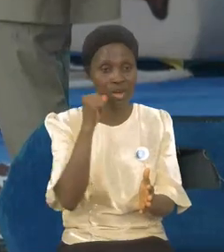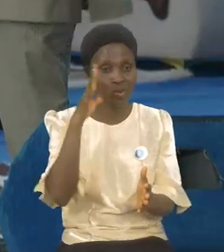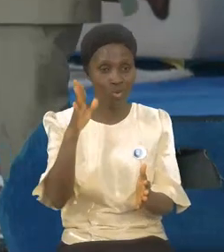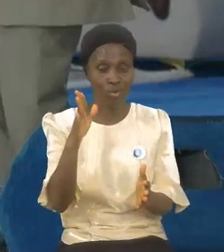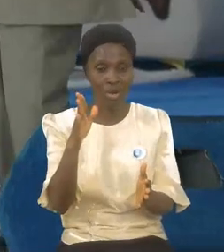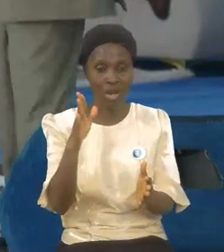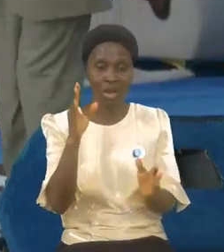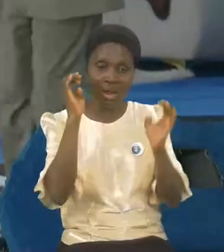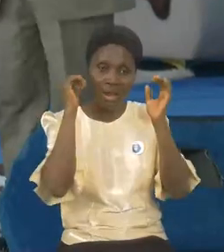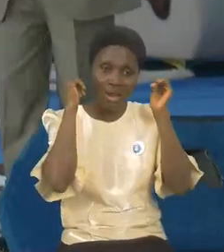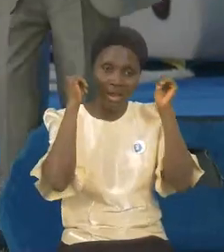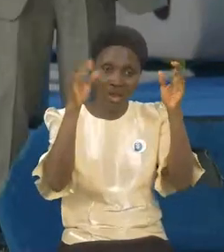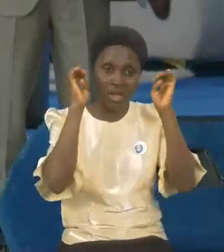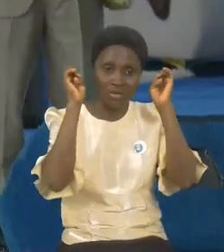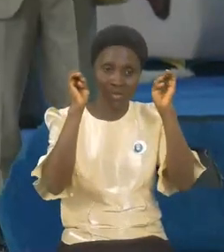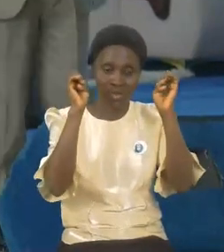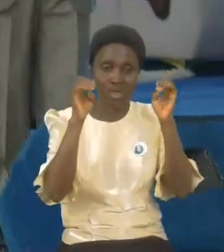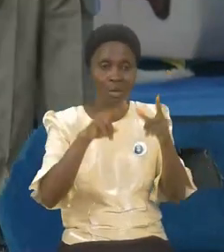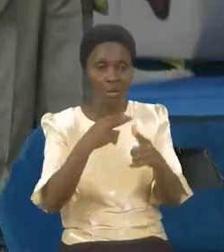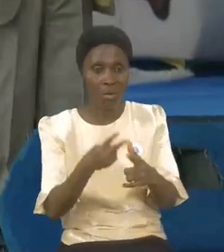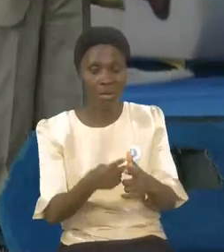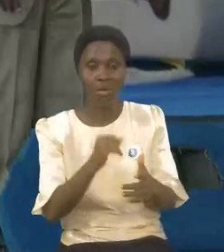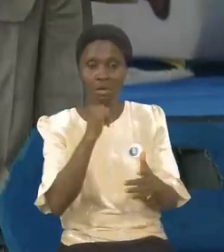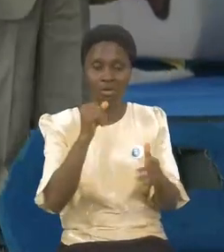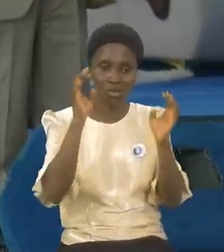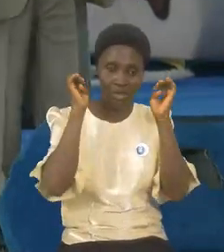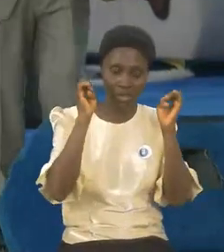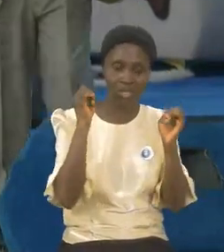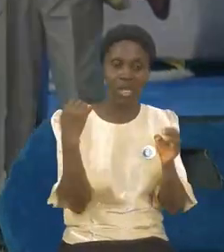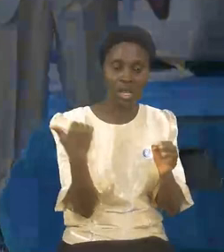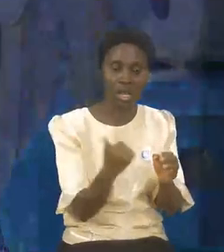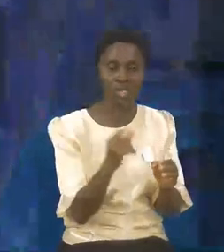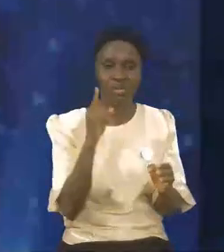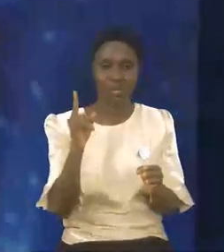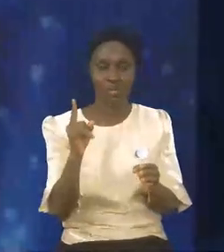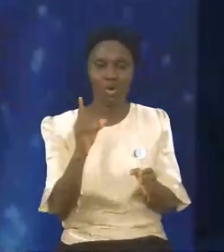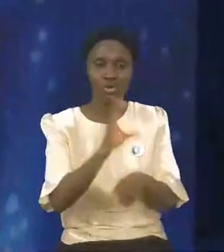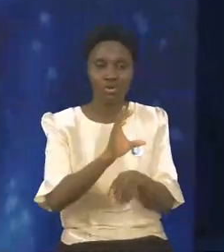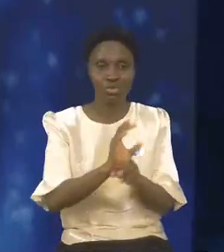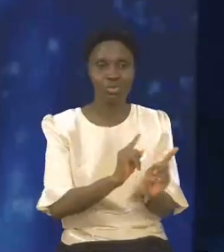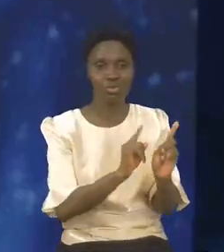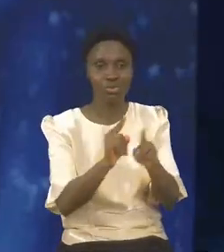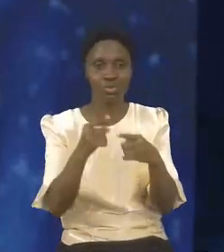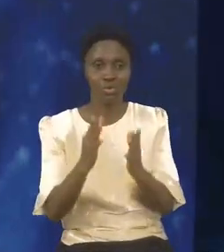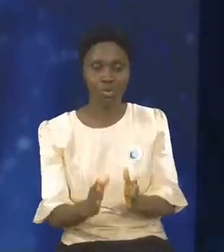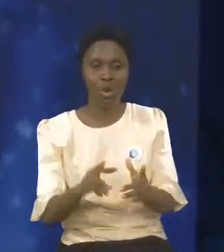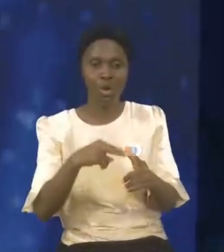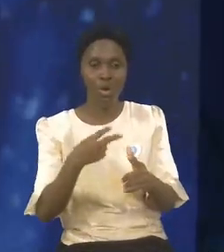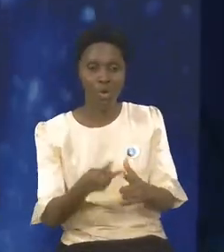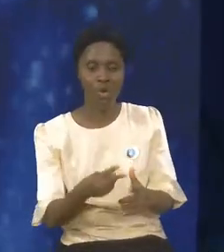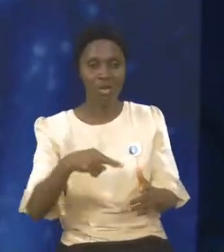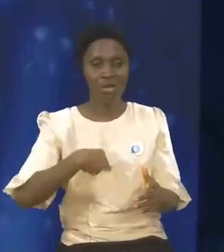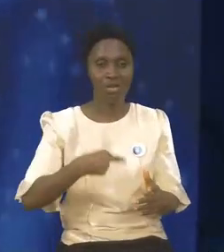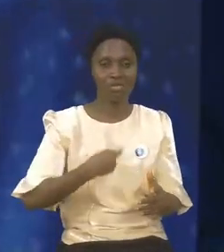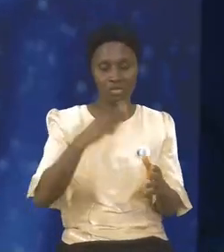un empereur, quiconque un homme, une femme, un instruit ou un alphabète, quiconque